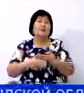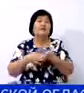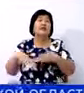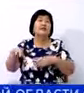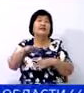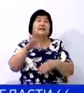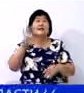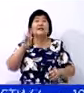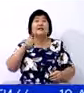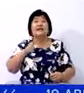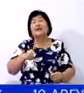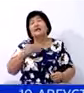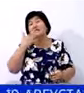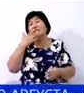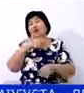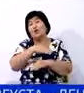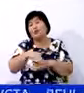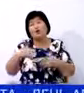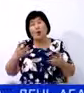странах СНГ и за рубежом.